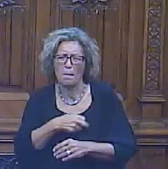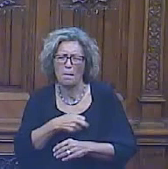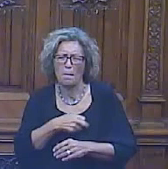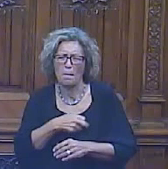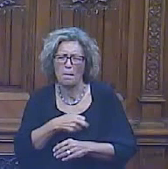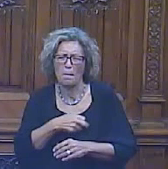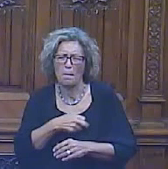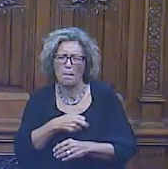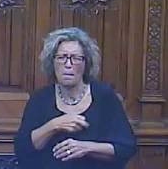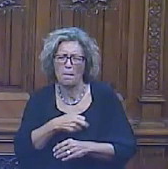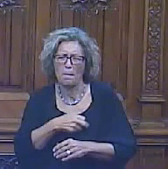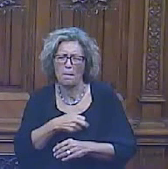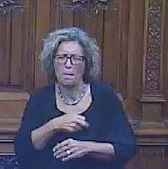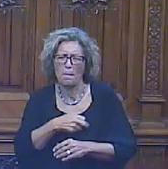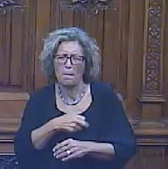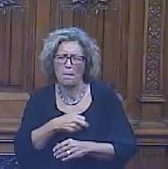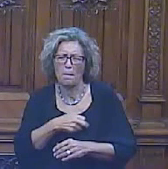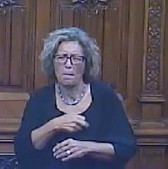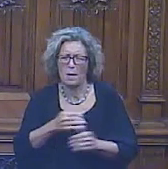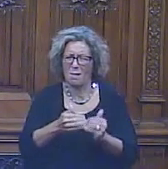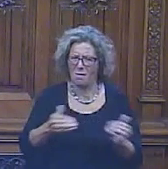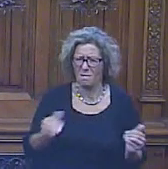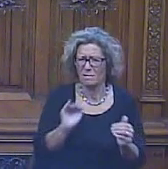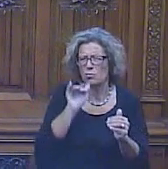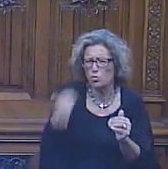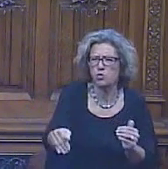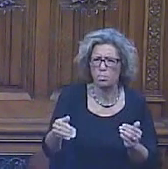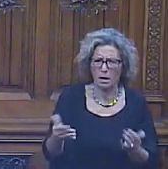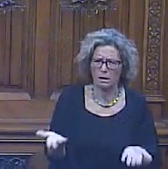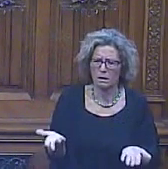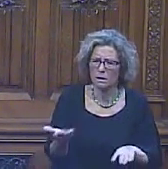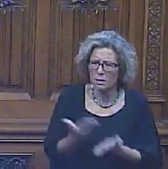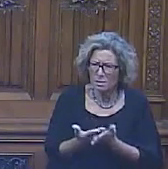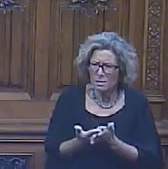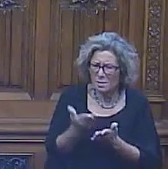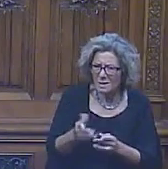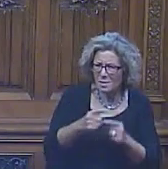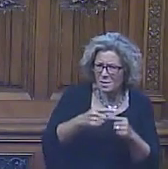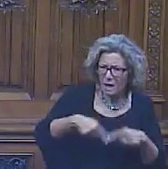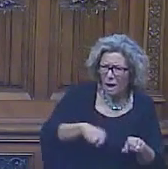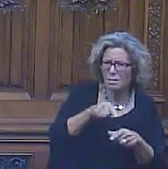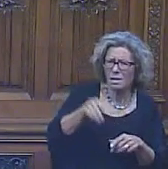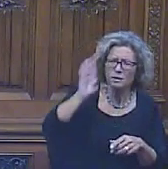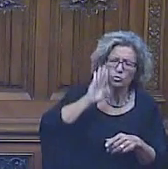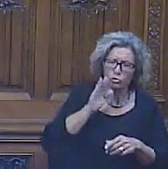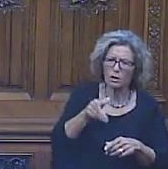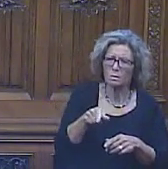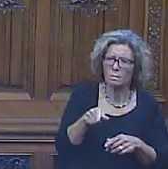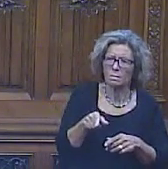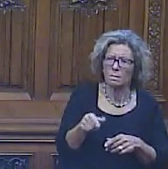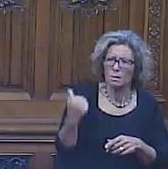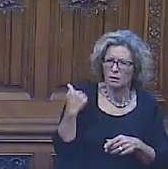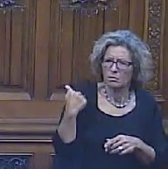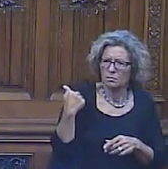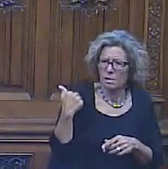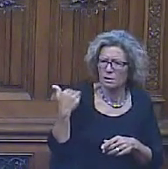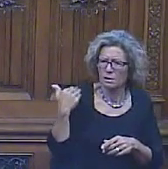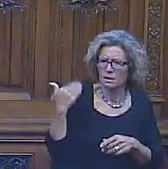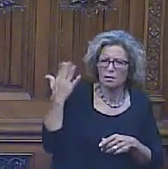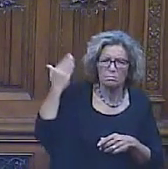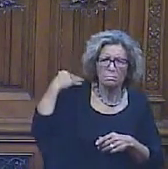Menschlichkeit über Parteigrenzen hinweg, die hier dieses Land und diese Stadt in den